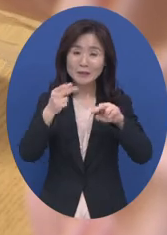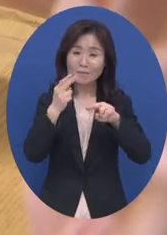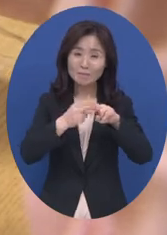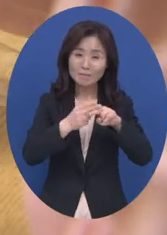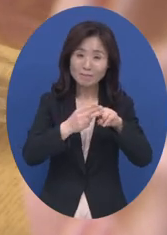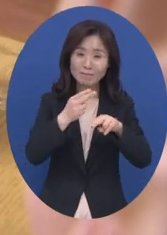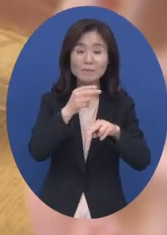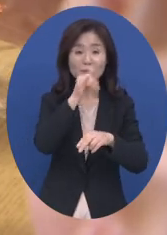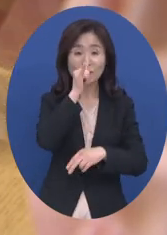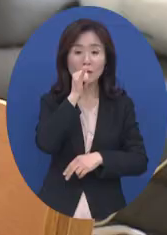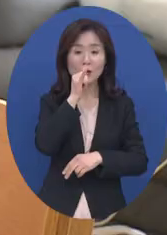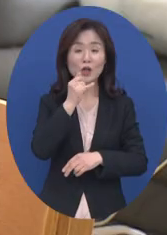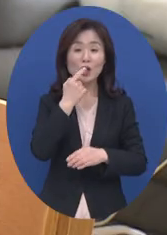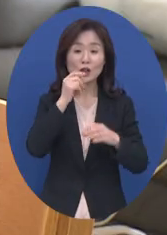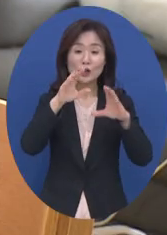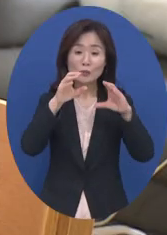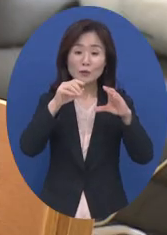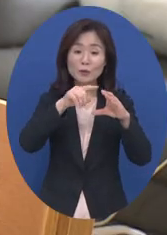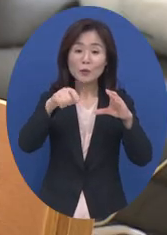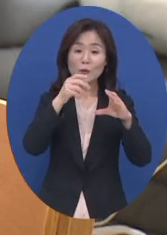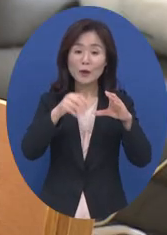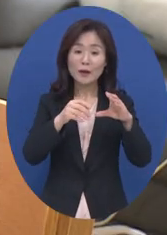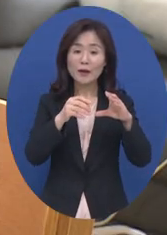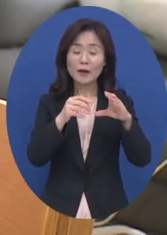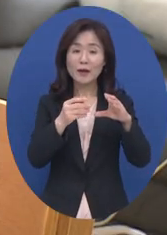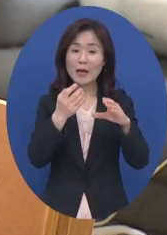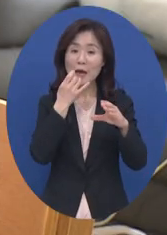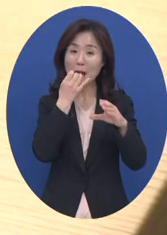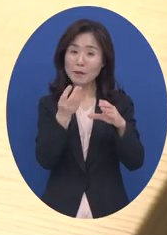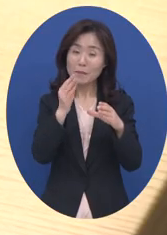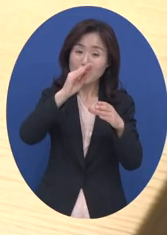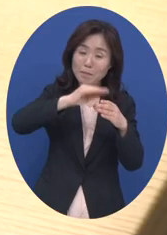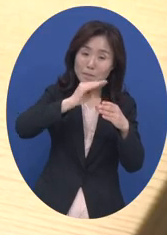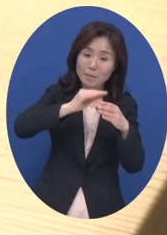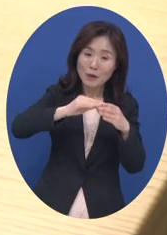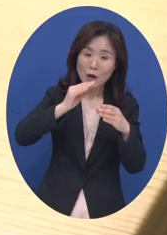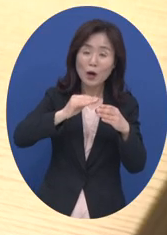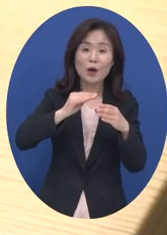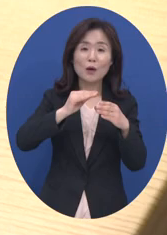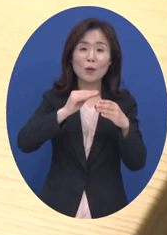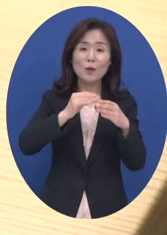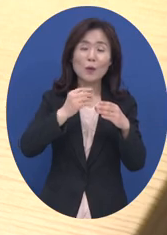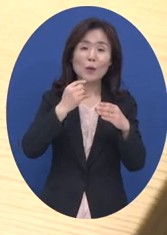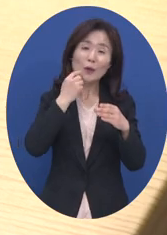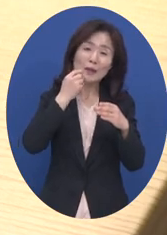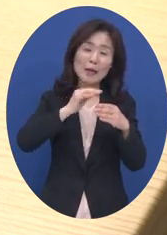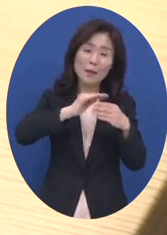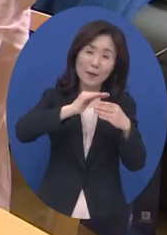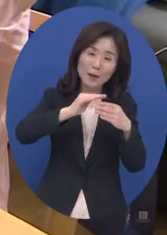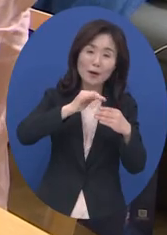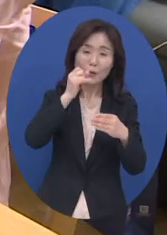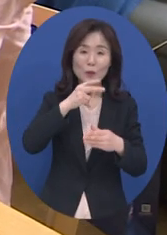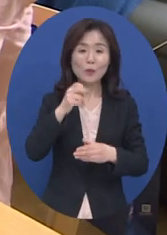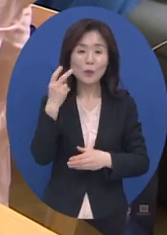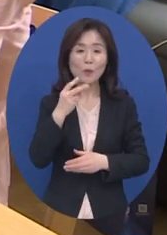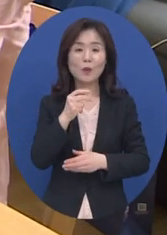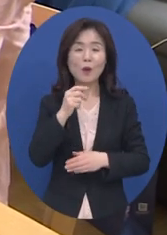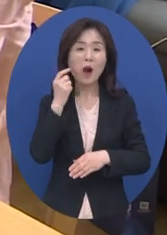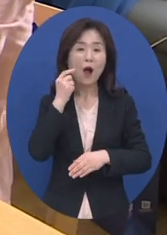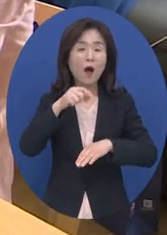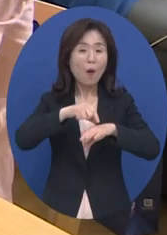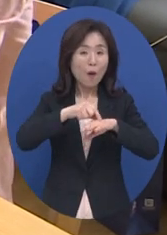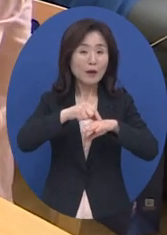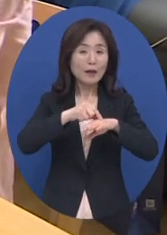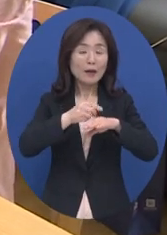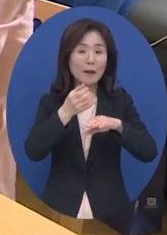밥을 채우고 위에 양념장을 얹혀 먹는 두부 밥과 콩 깬 묵으로 만든 인조 고기 고향 함경도에서